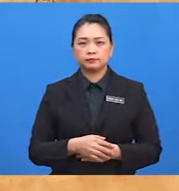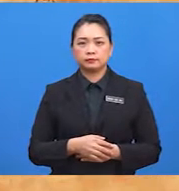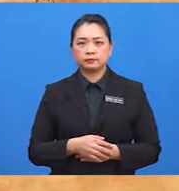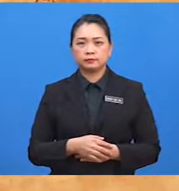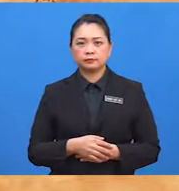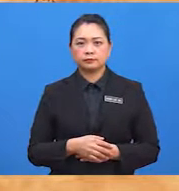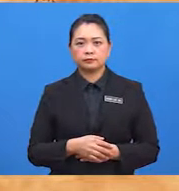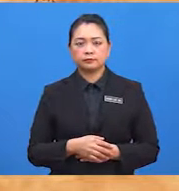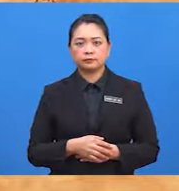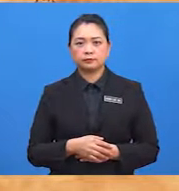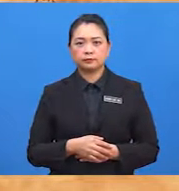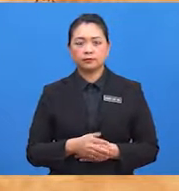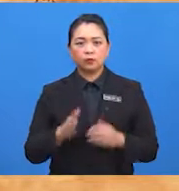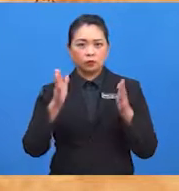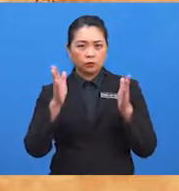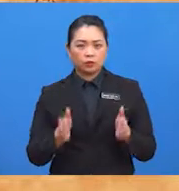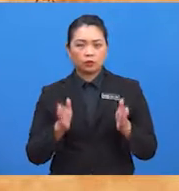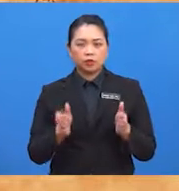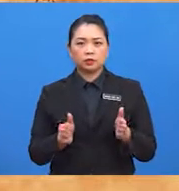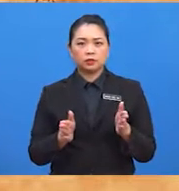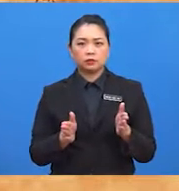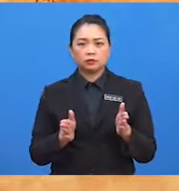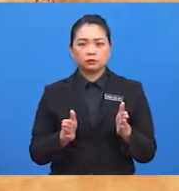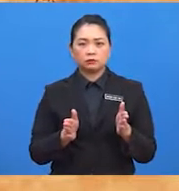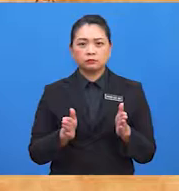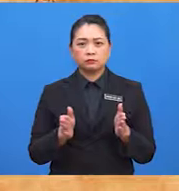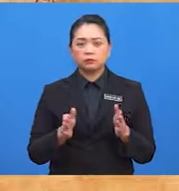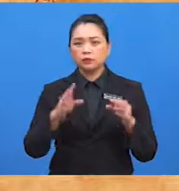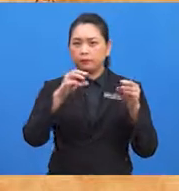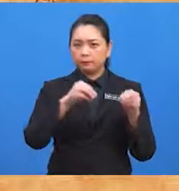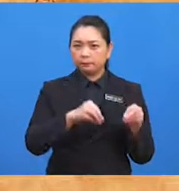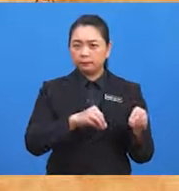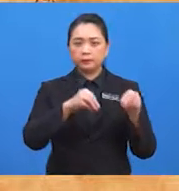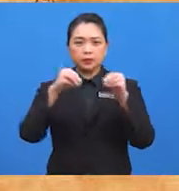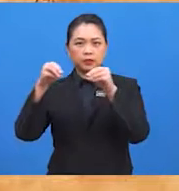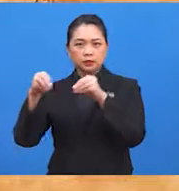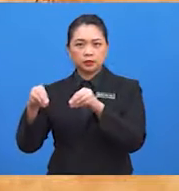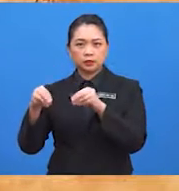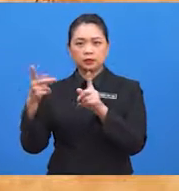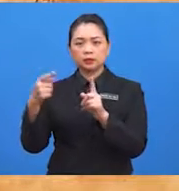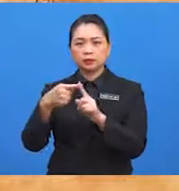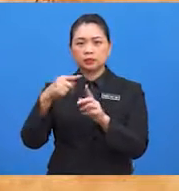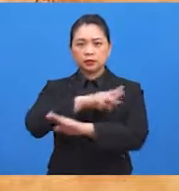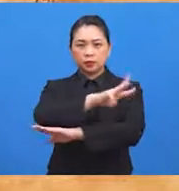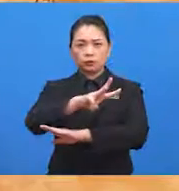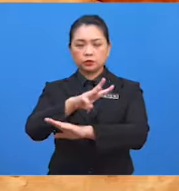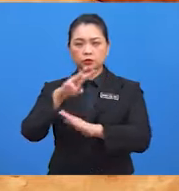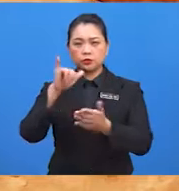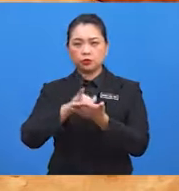selatan. Orang Sumeria telah berhijrah ke wilayah tersebut dan membentuk